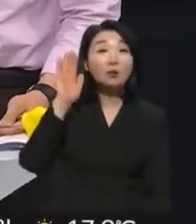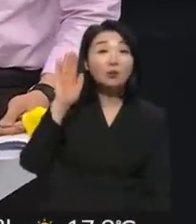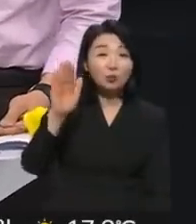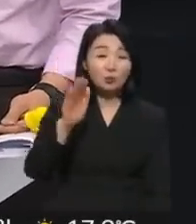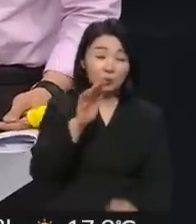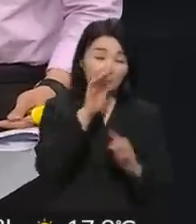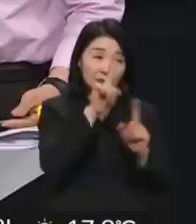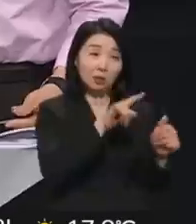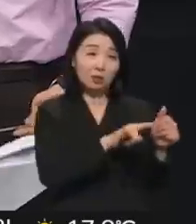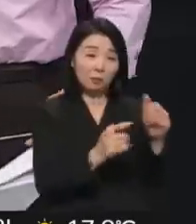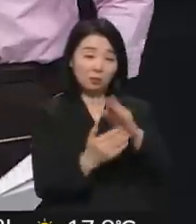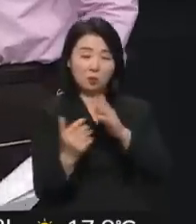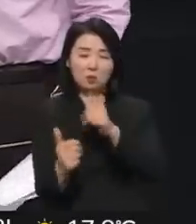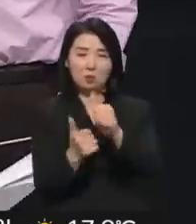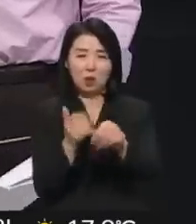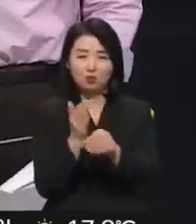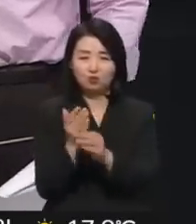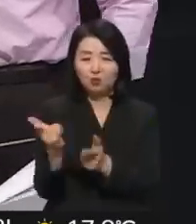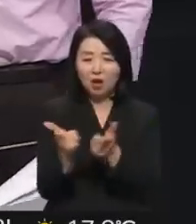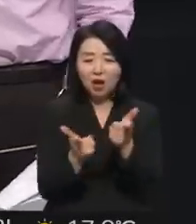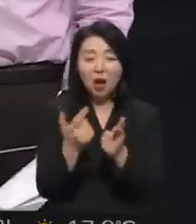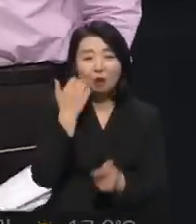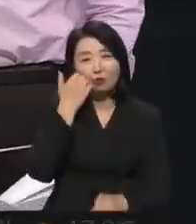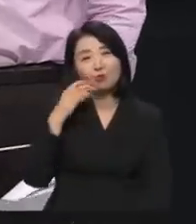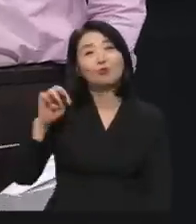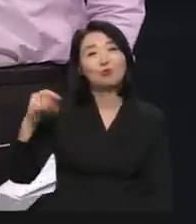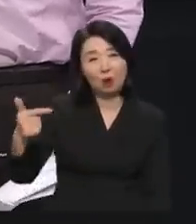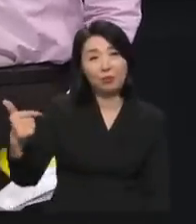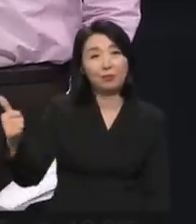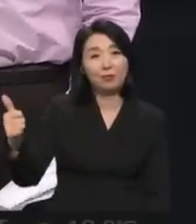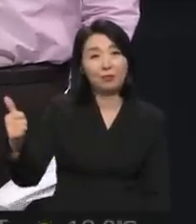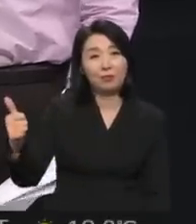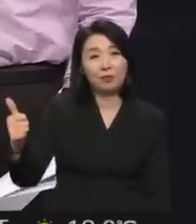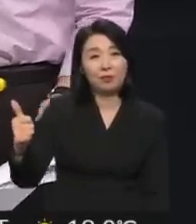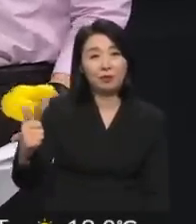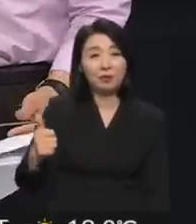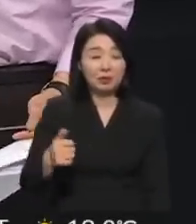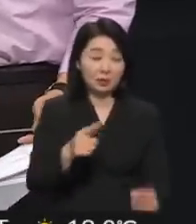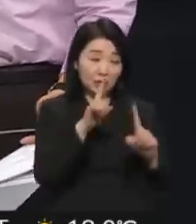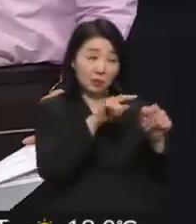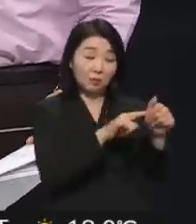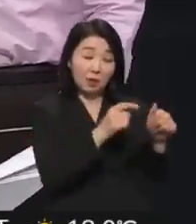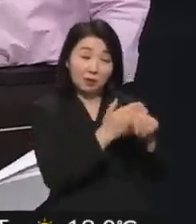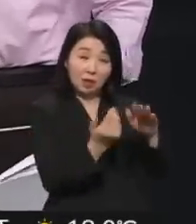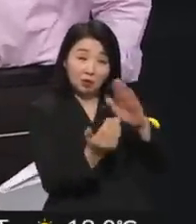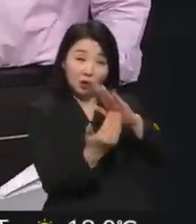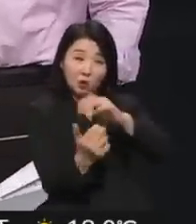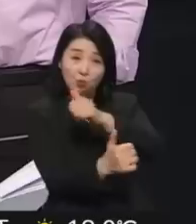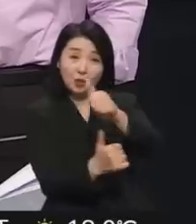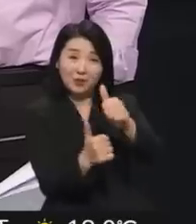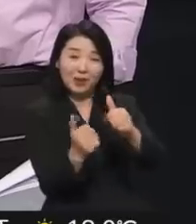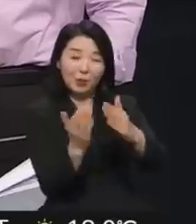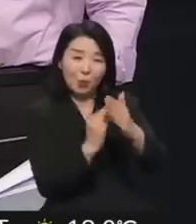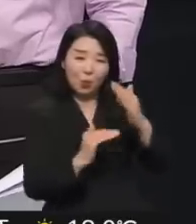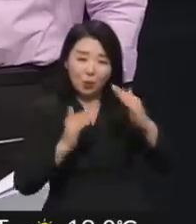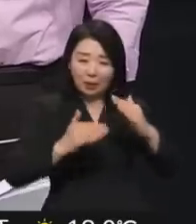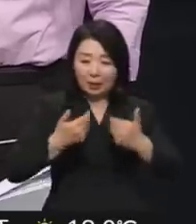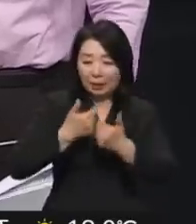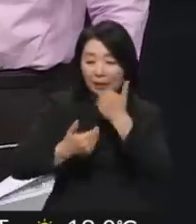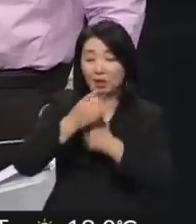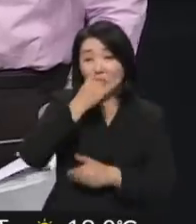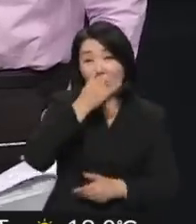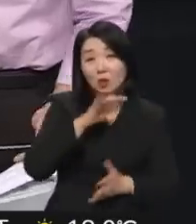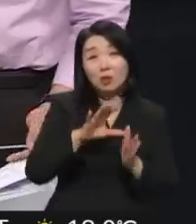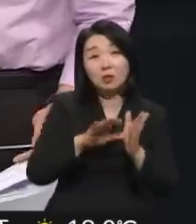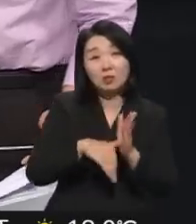최고위원 사이에서 중재 역할을 한 것도 권 의원이었죠. 이 전 대표가 다른 최고위원들과 공개적으로 갈등을 빚을 때